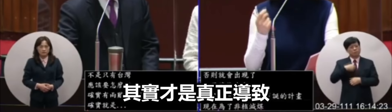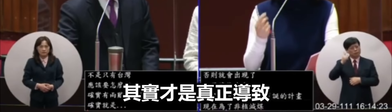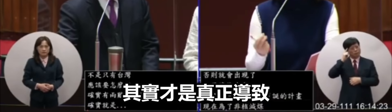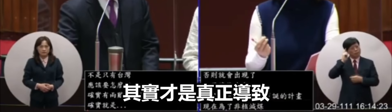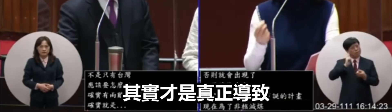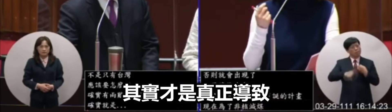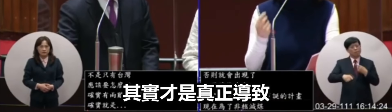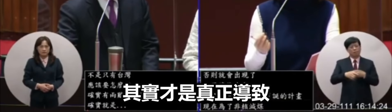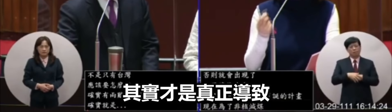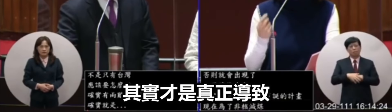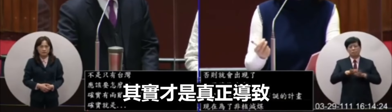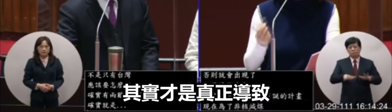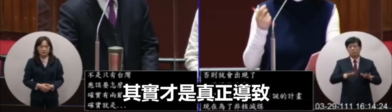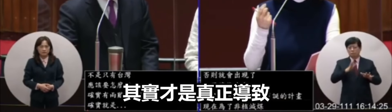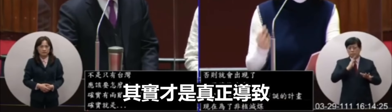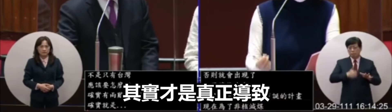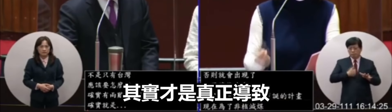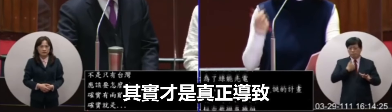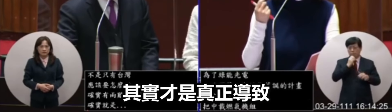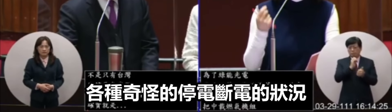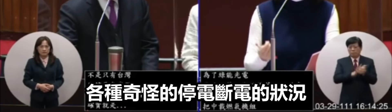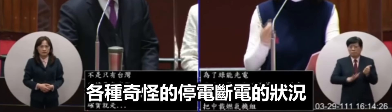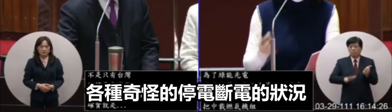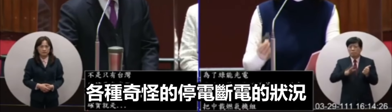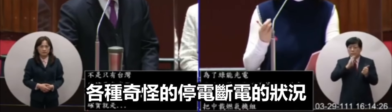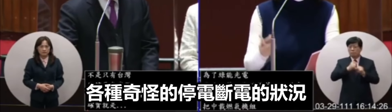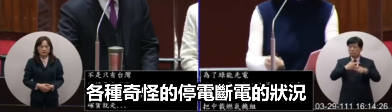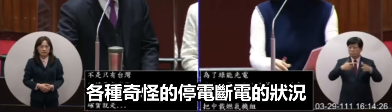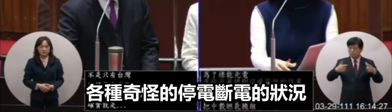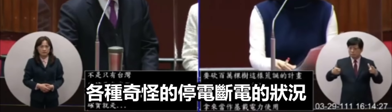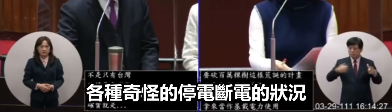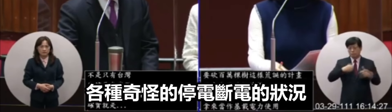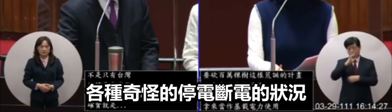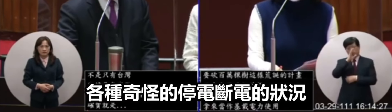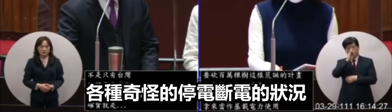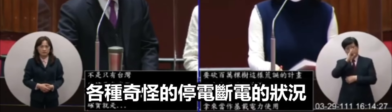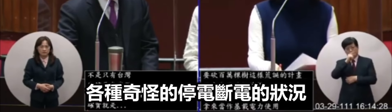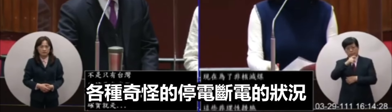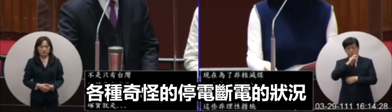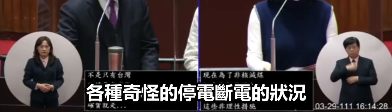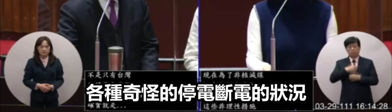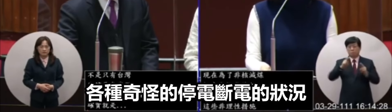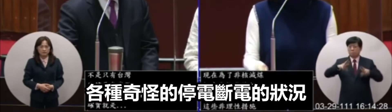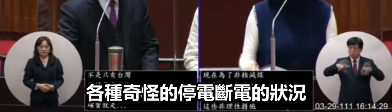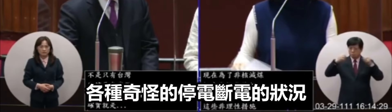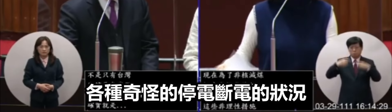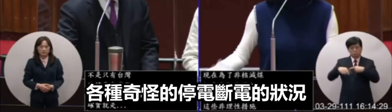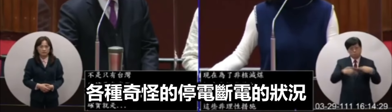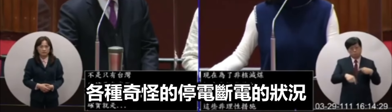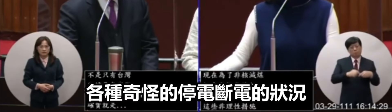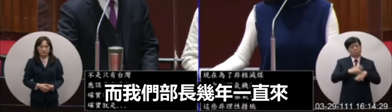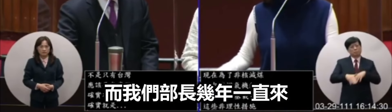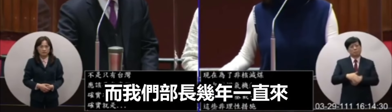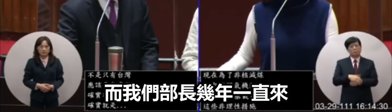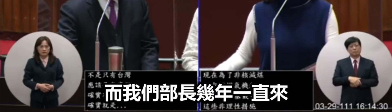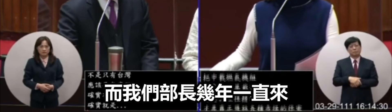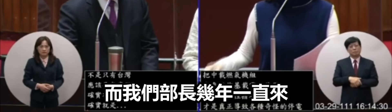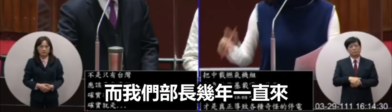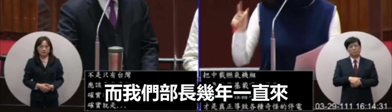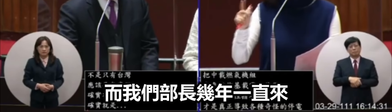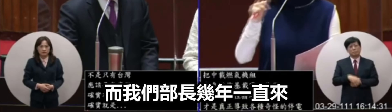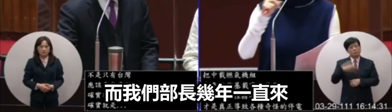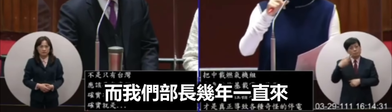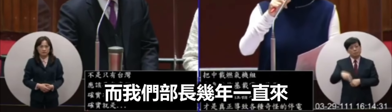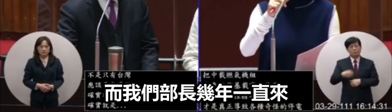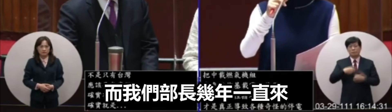措施其实呢才是真正导致各种奇怪的停电断电的状况。而